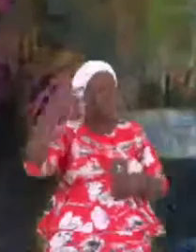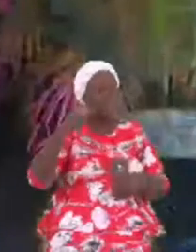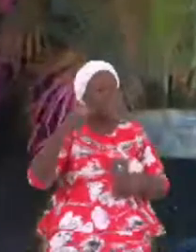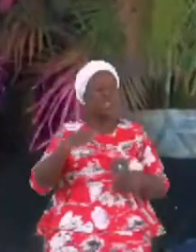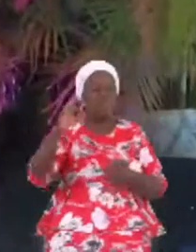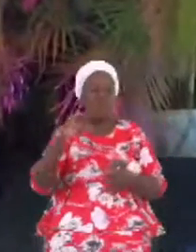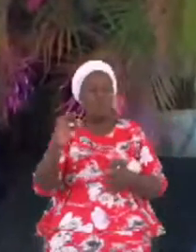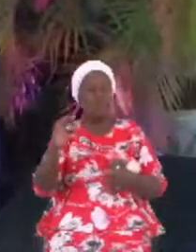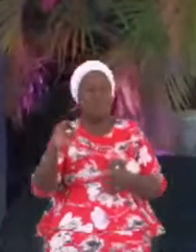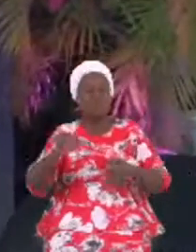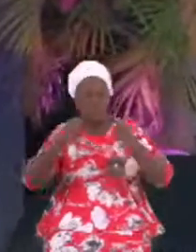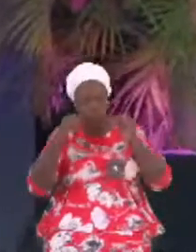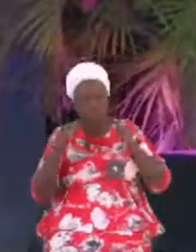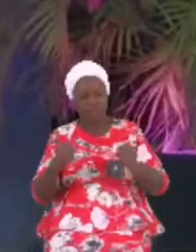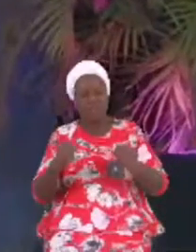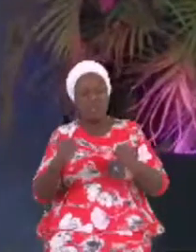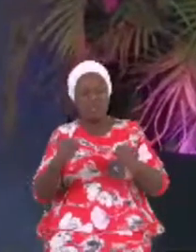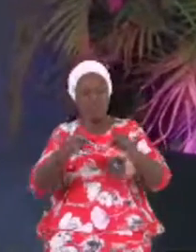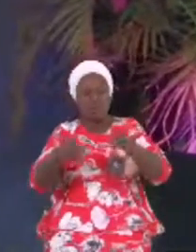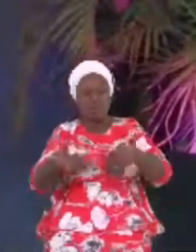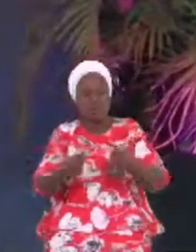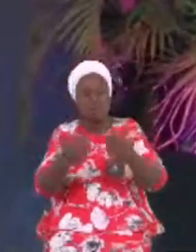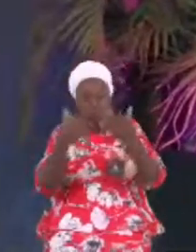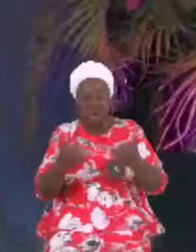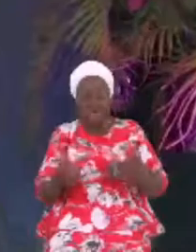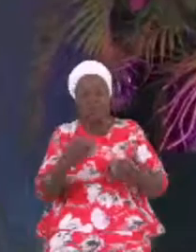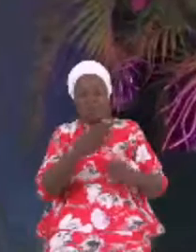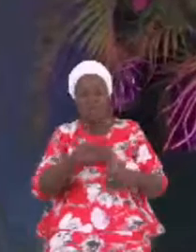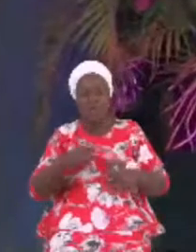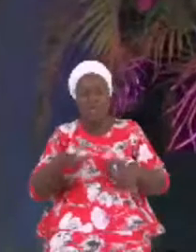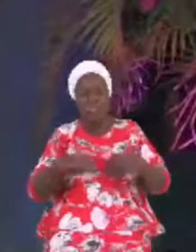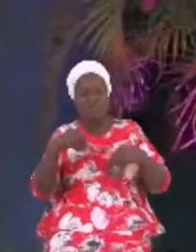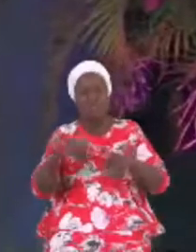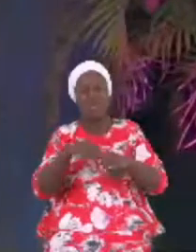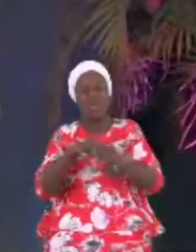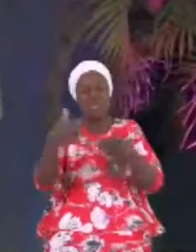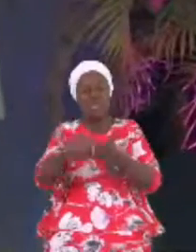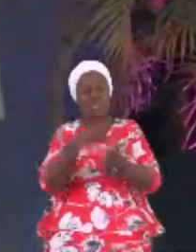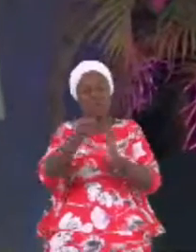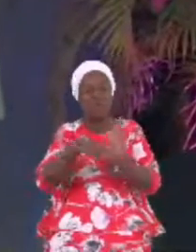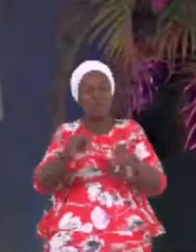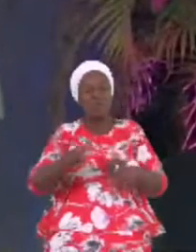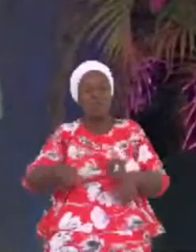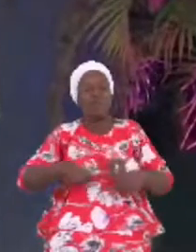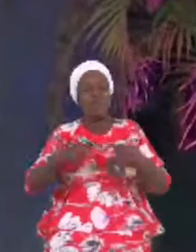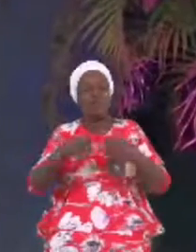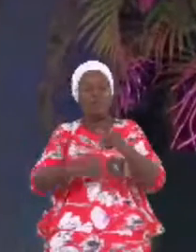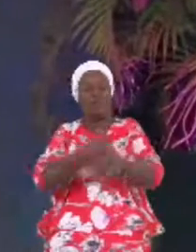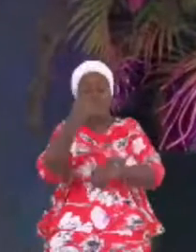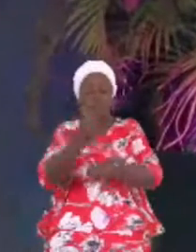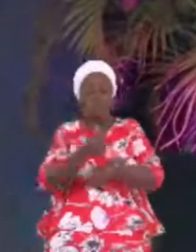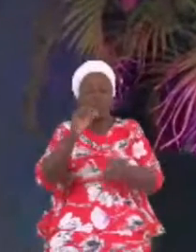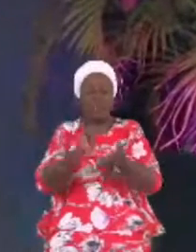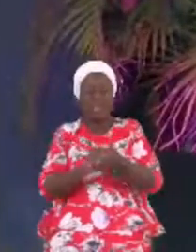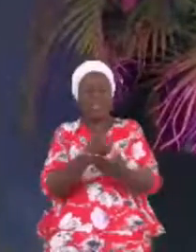Donne-leur la grâce d'aller maintenant et de mener une nouvelle vie. Confirme ce